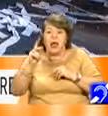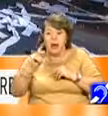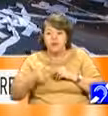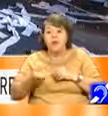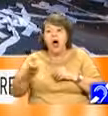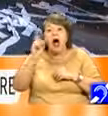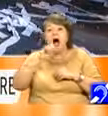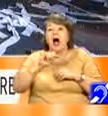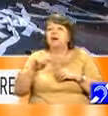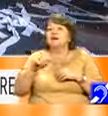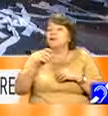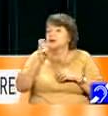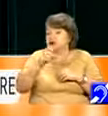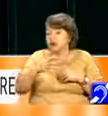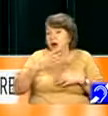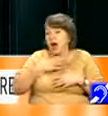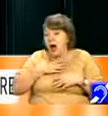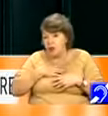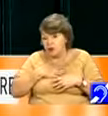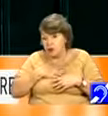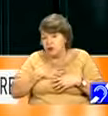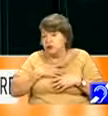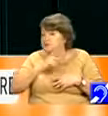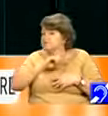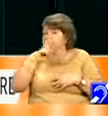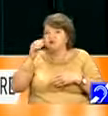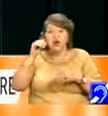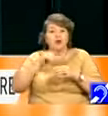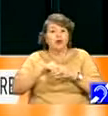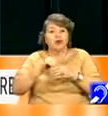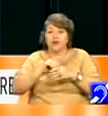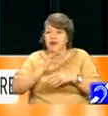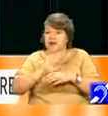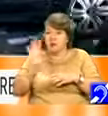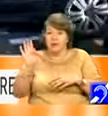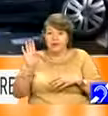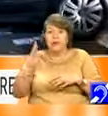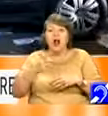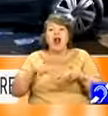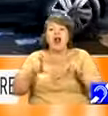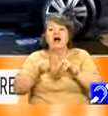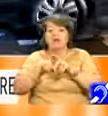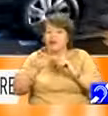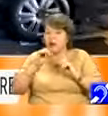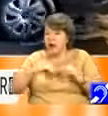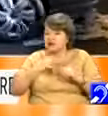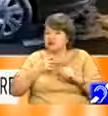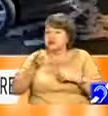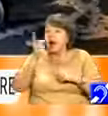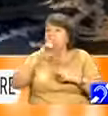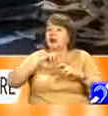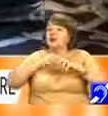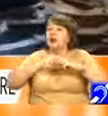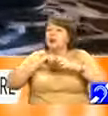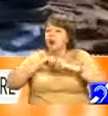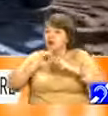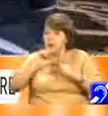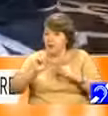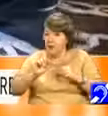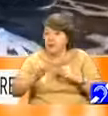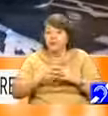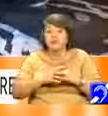acea ședință au preferat chiar să nu voteze deloc. De asemenea, mai există o altă problemă reprezentată